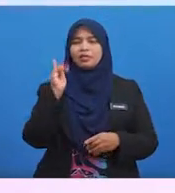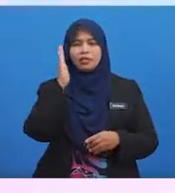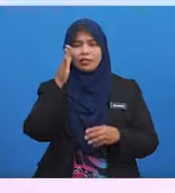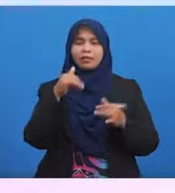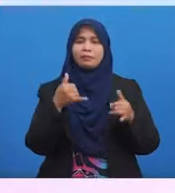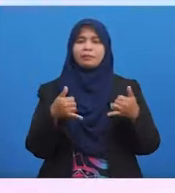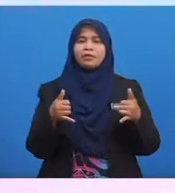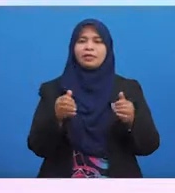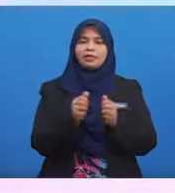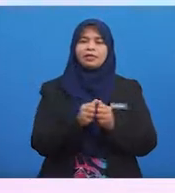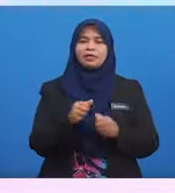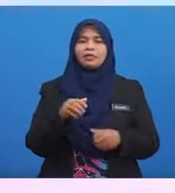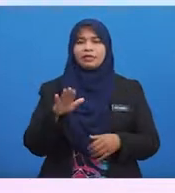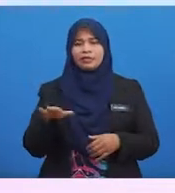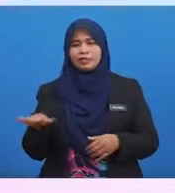bungsunya